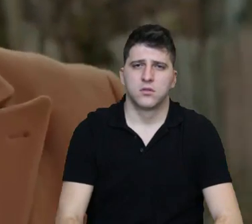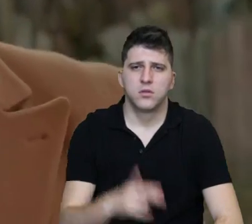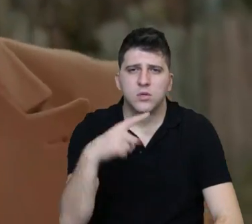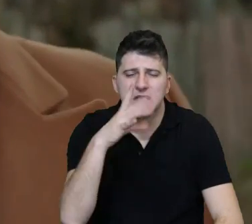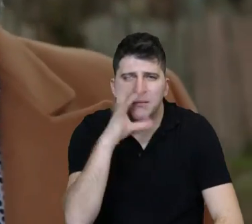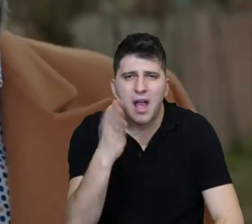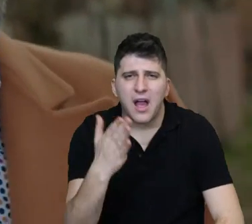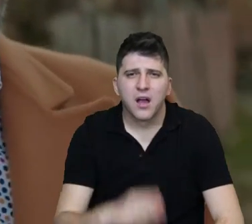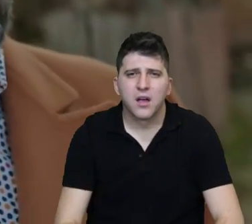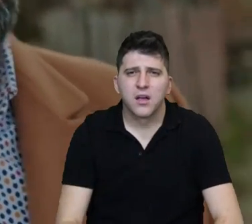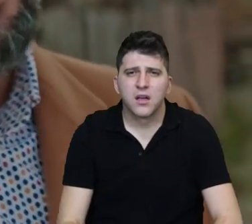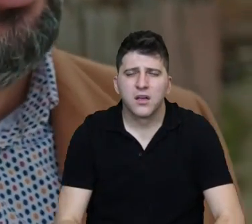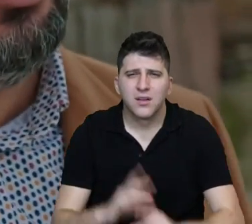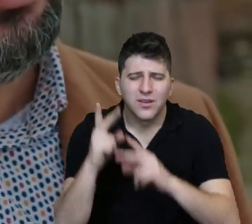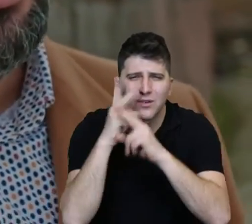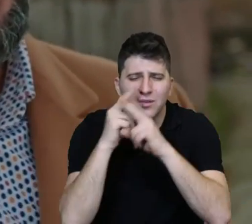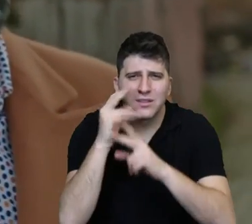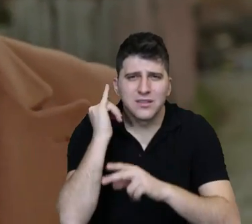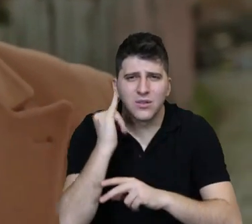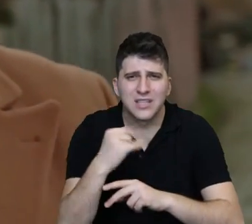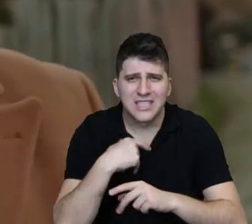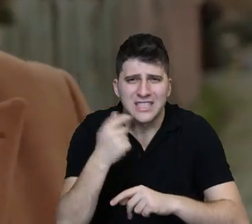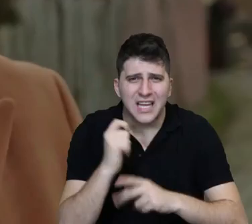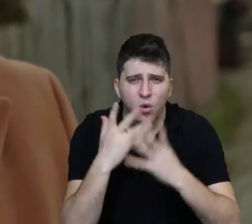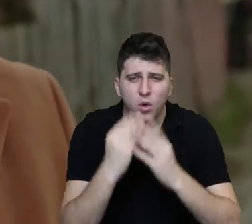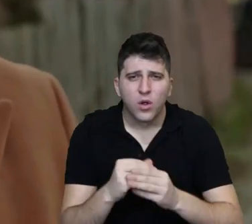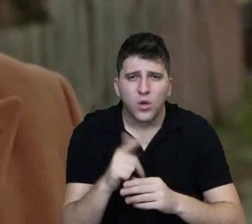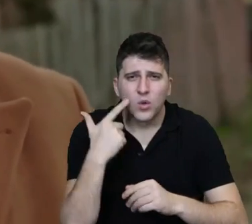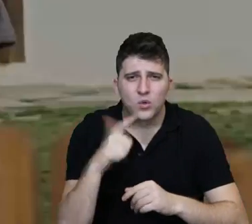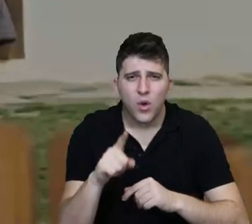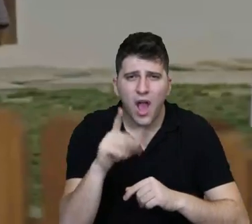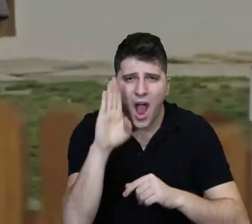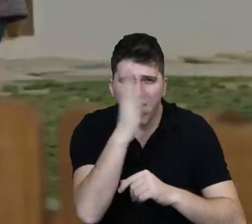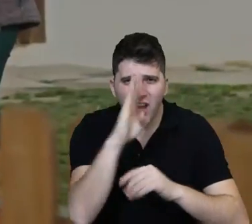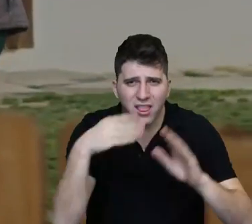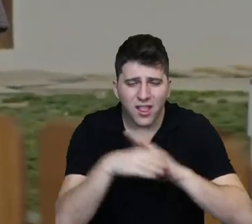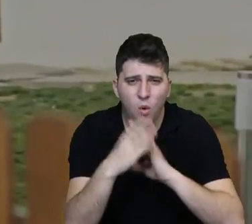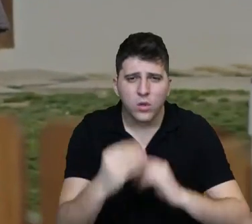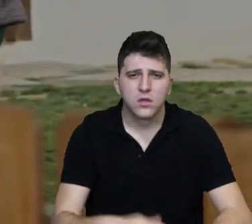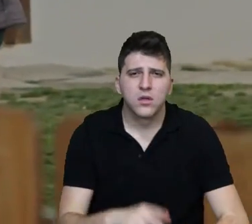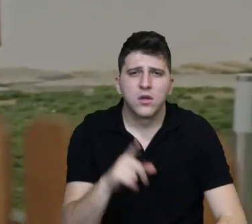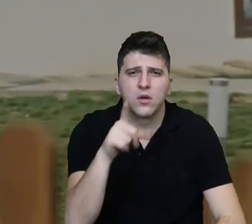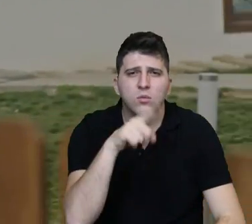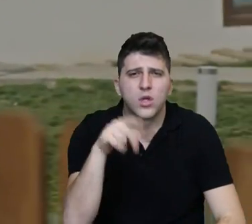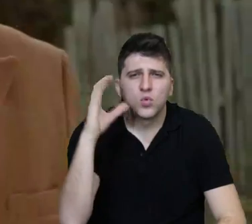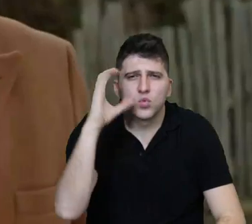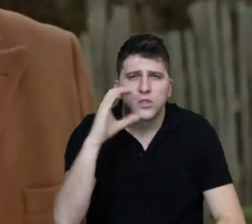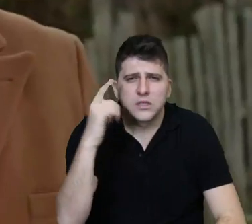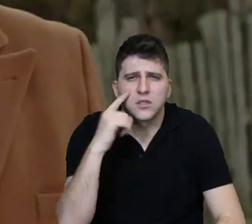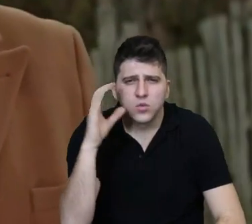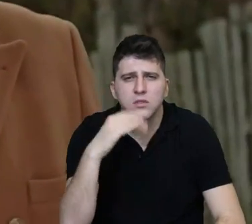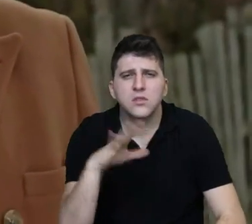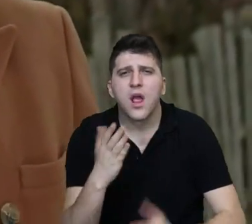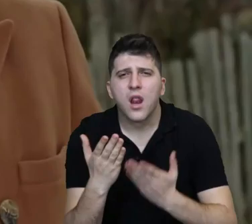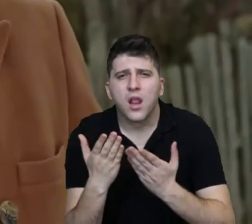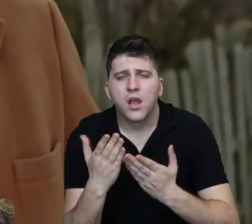kim ya? Kabusum gerçek mi oluyor? Kasabayı ajanlar mı bastı? Ya bunlar turist olmasına turist değil